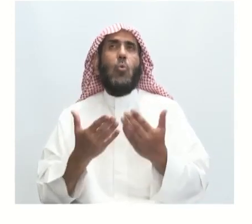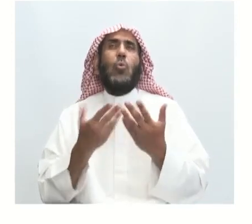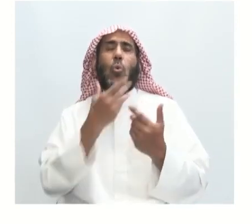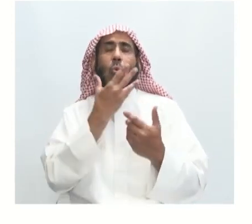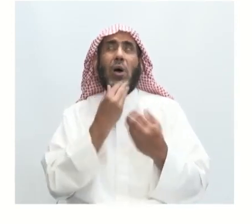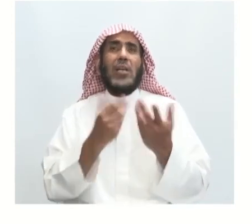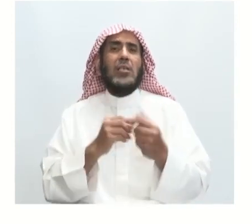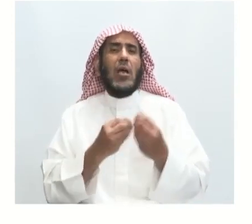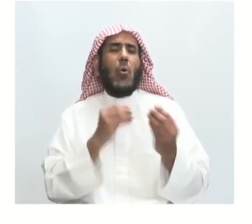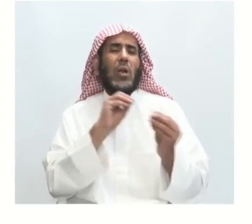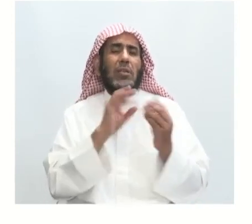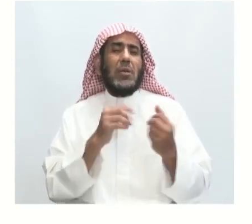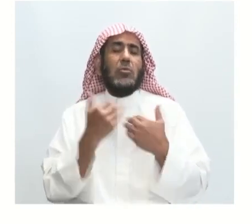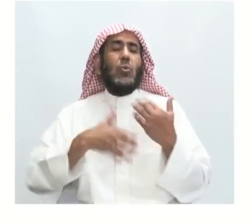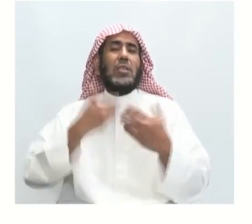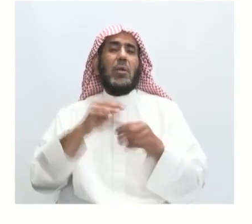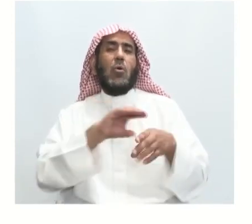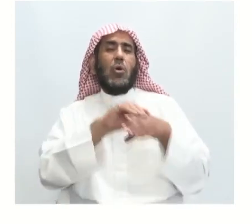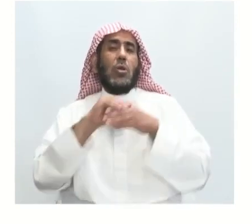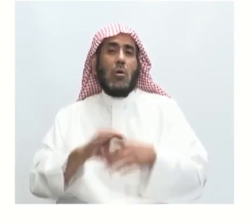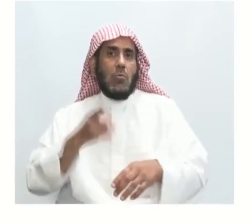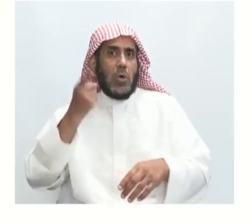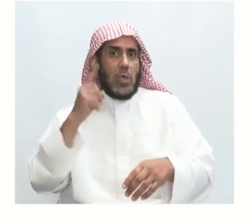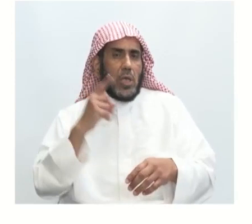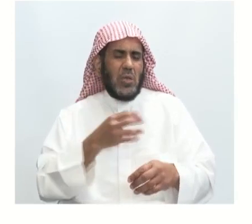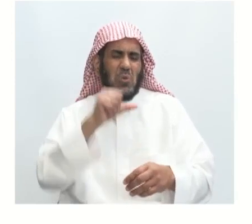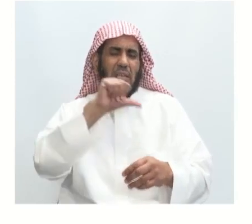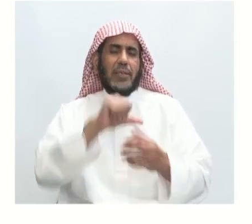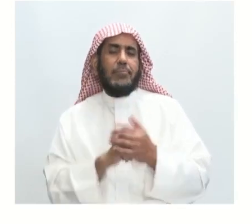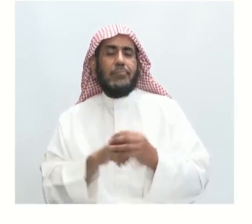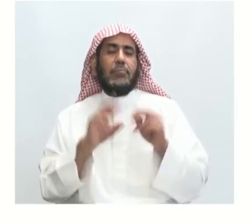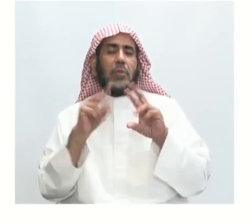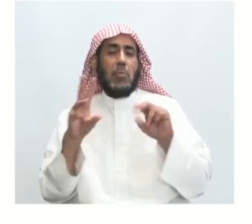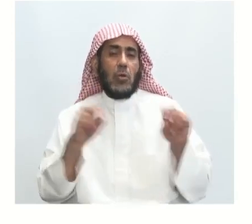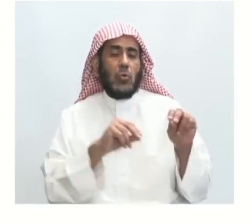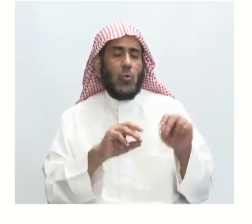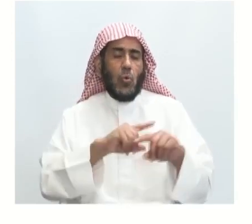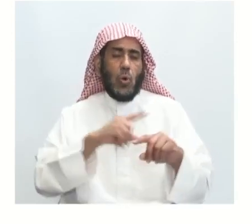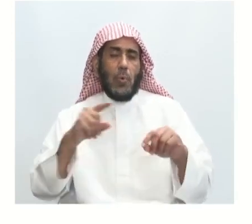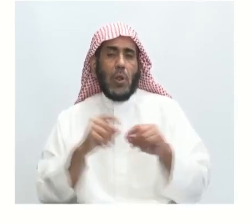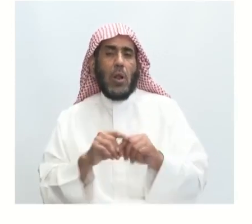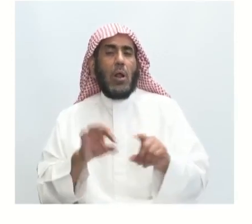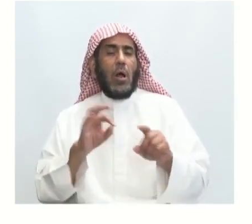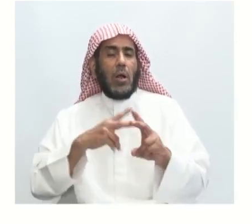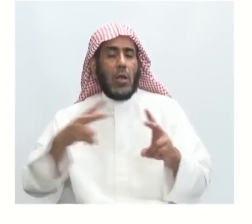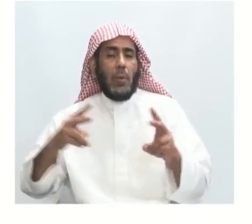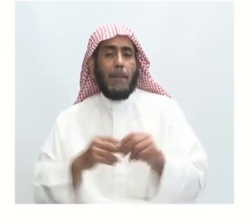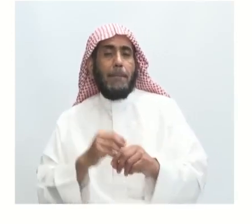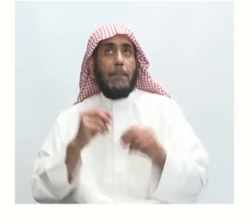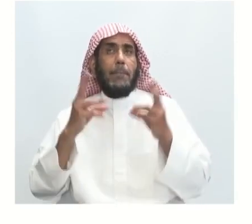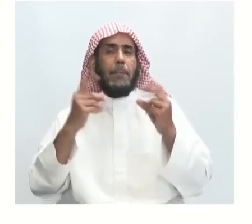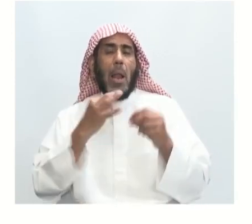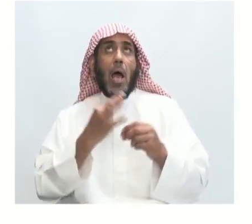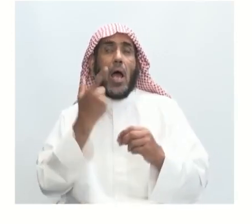والالتماس والتمني والارشاد والتهديد والتحقير كما قد يكون لكل منهما اغراض بلاغيه